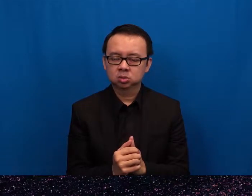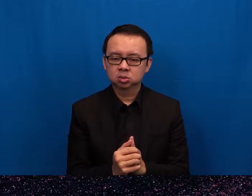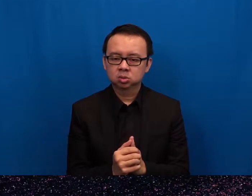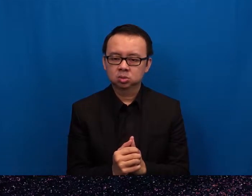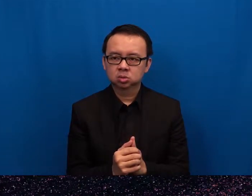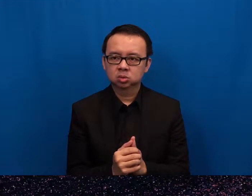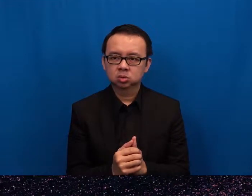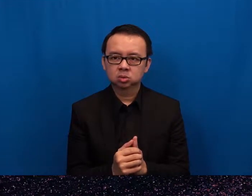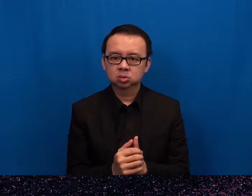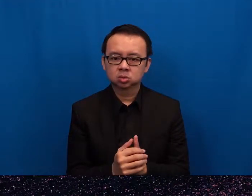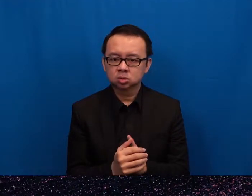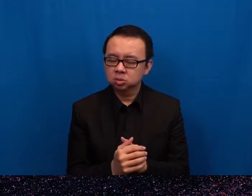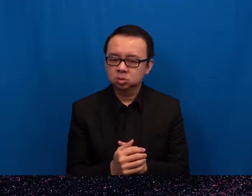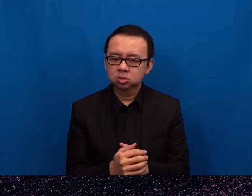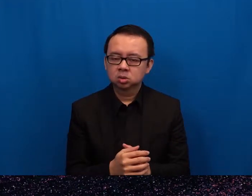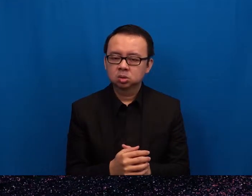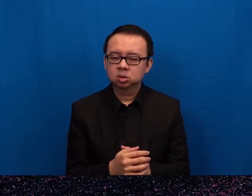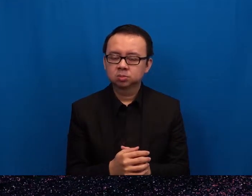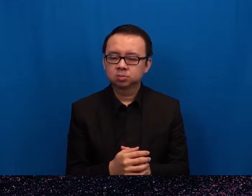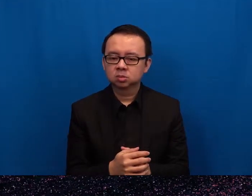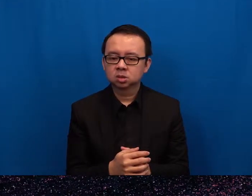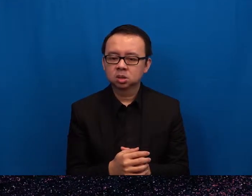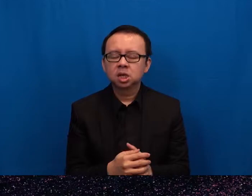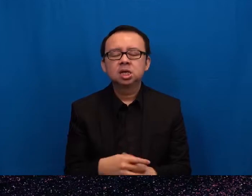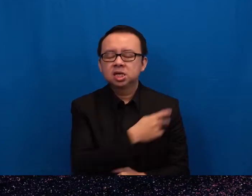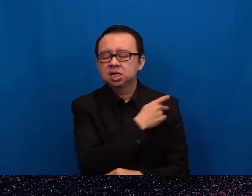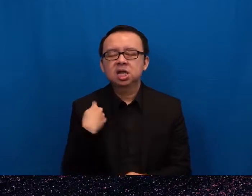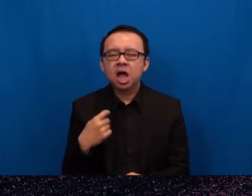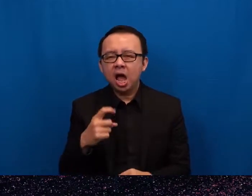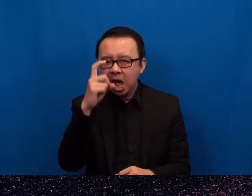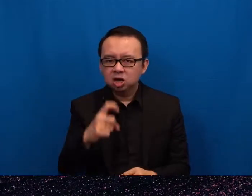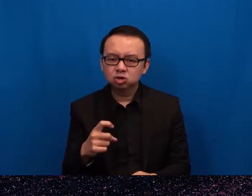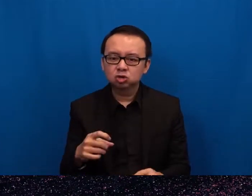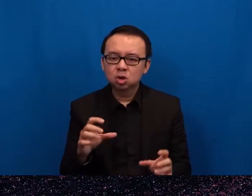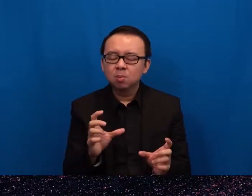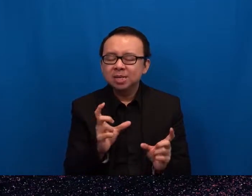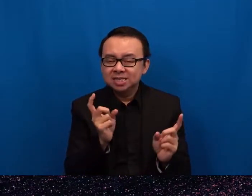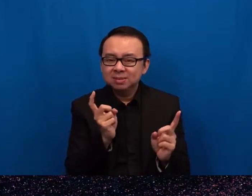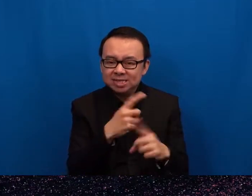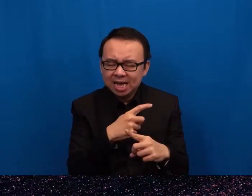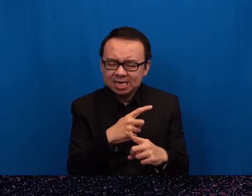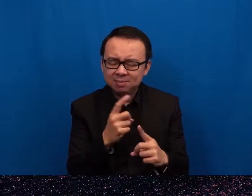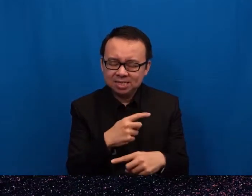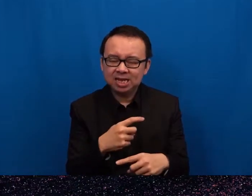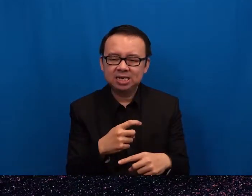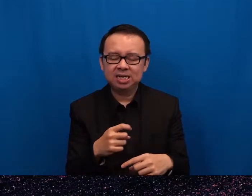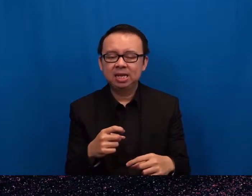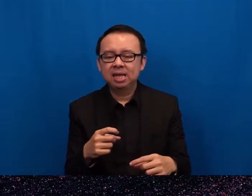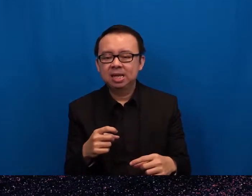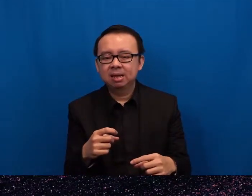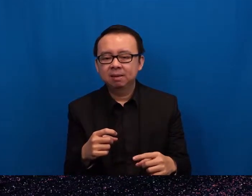mode. Kita itu harus selalu salvation mode. Bukan survival, salvation.